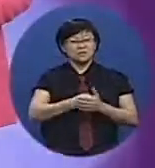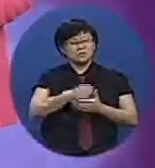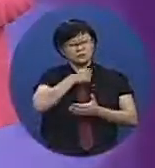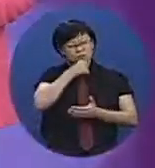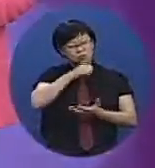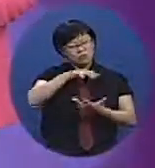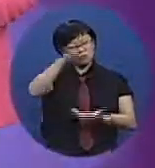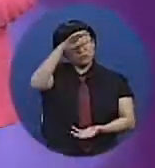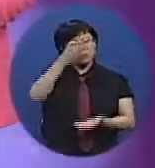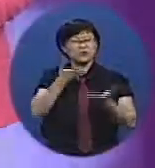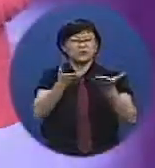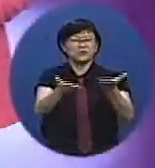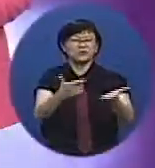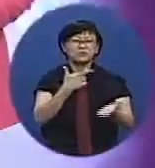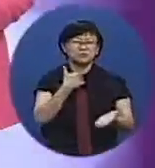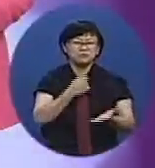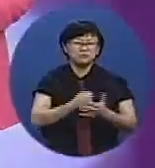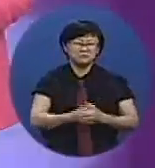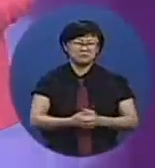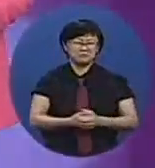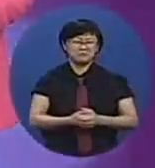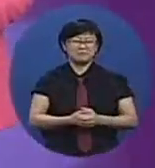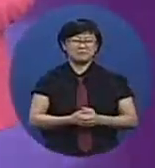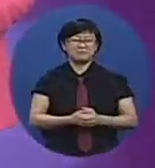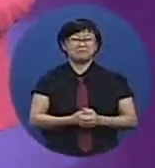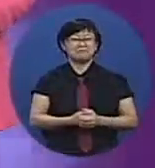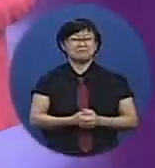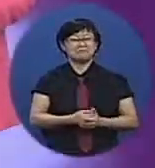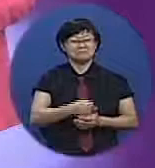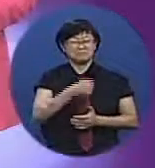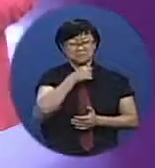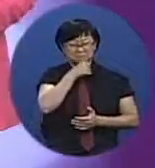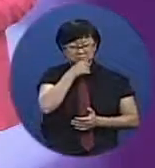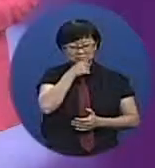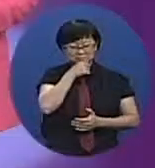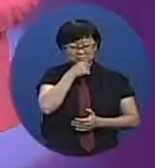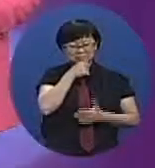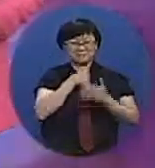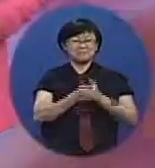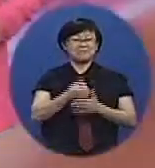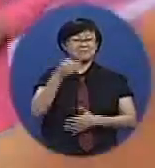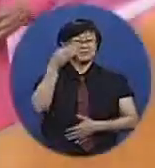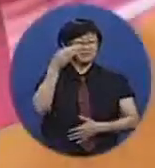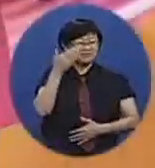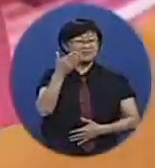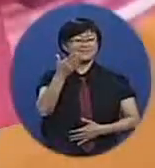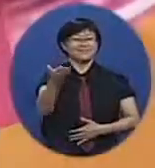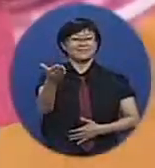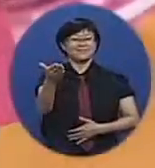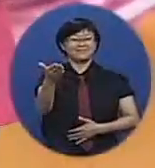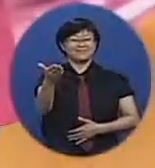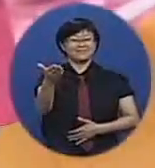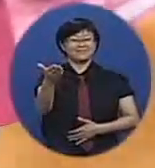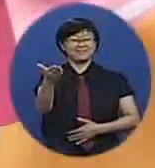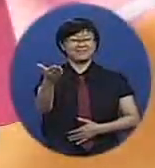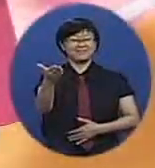네. 제가 심사를 했으면 1등을 드릴 텐데 몇 점이나 나왔을까요? 자, 점수